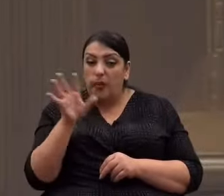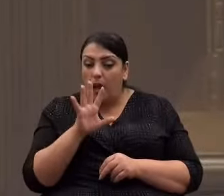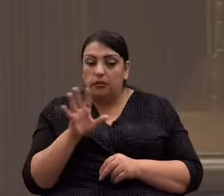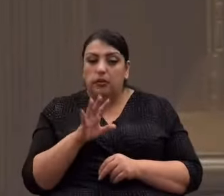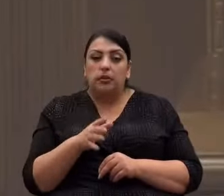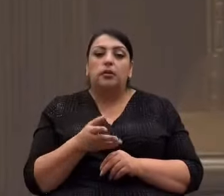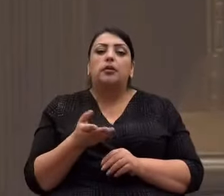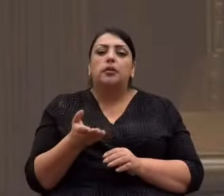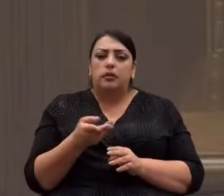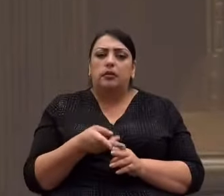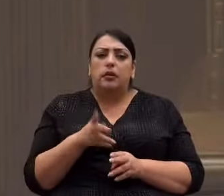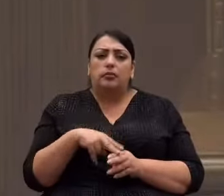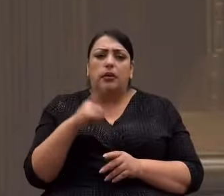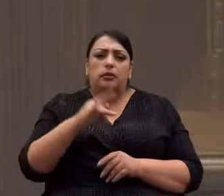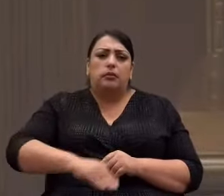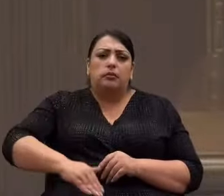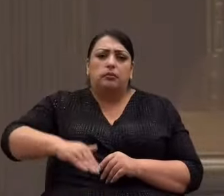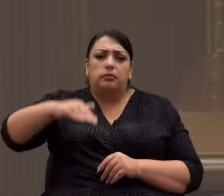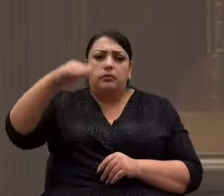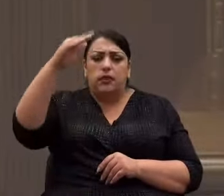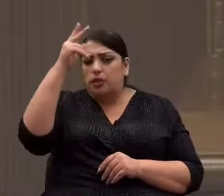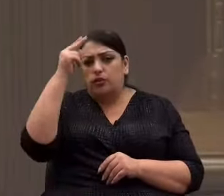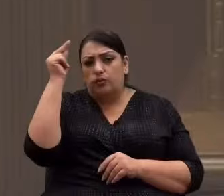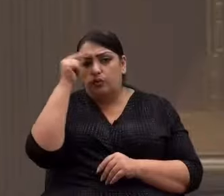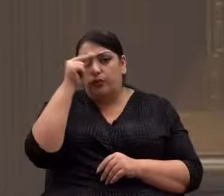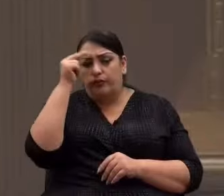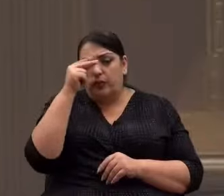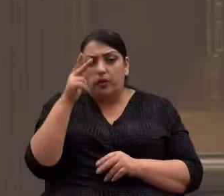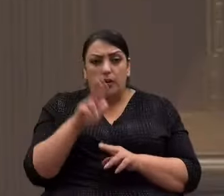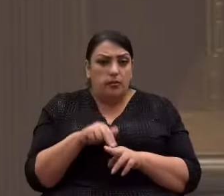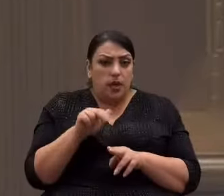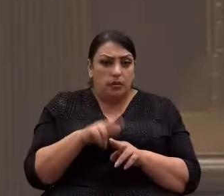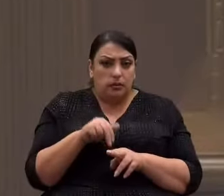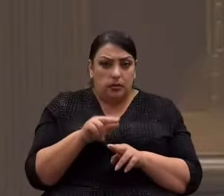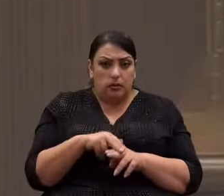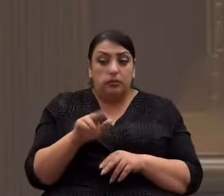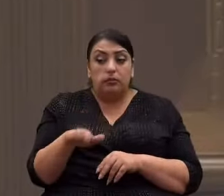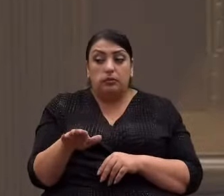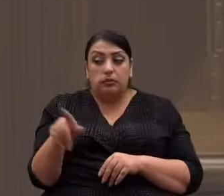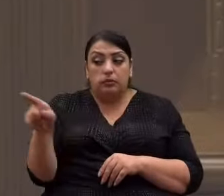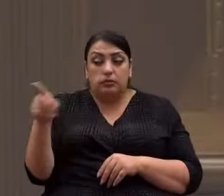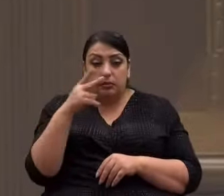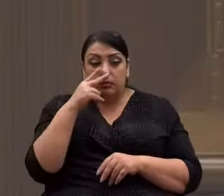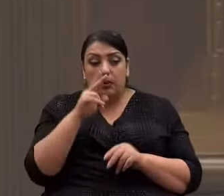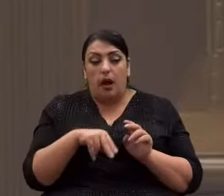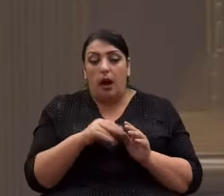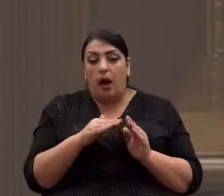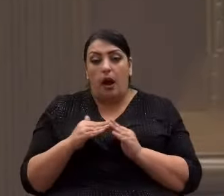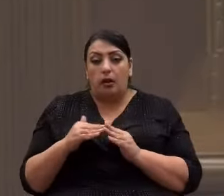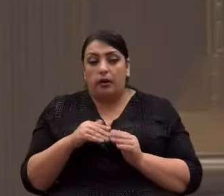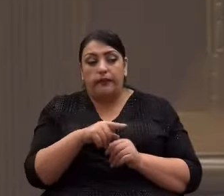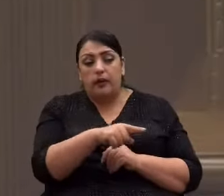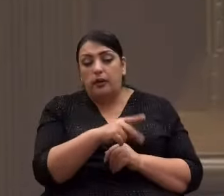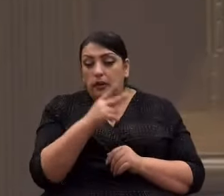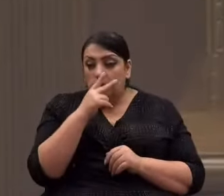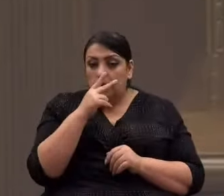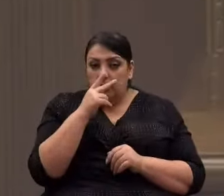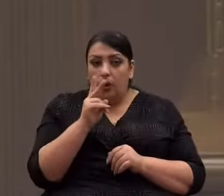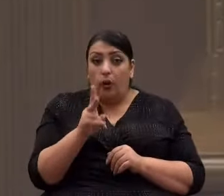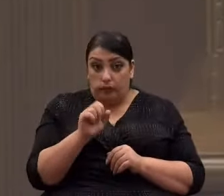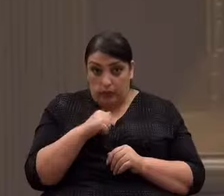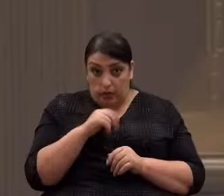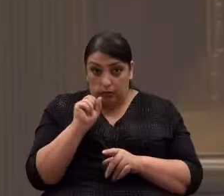տեսնենք մենք մեր երեխաներին կասենք գնա ոստիկանին պատմի ինչ արեք ու հարազատը քո հարևանը որ մեկը